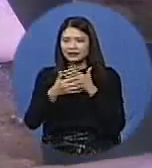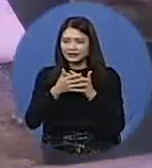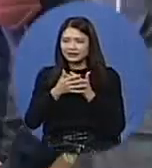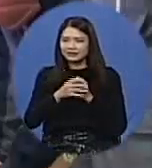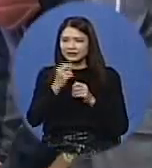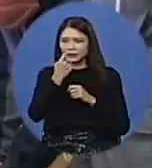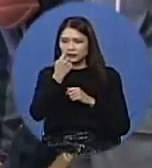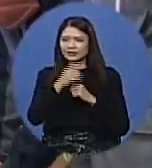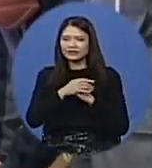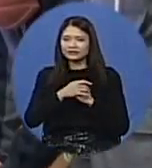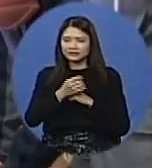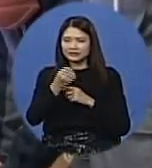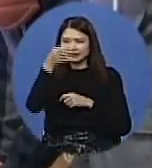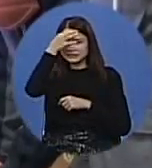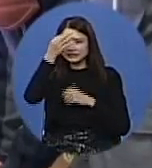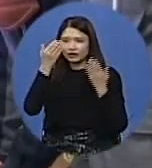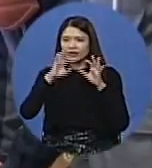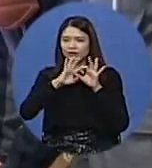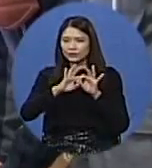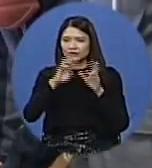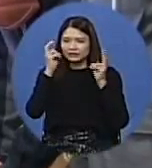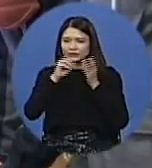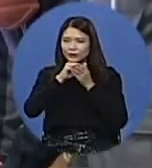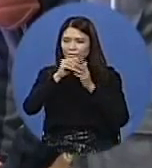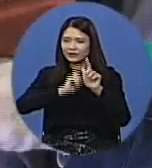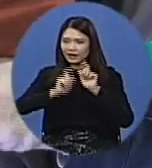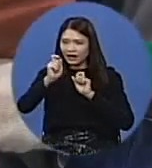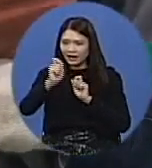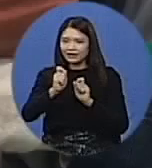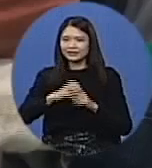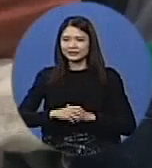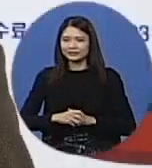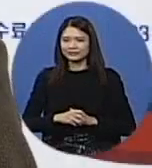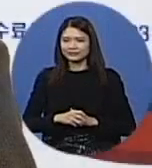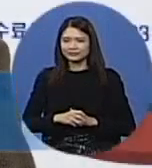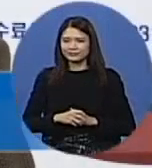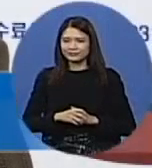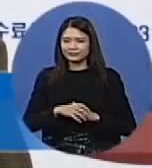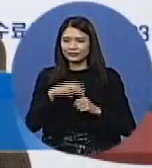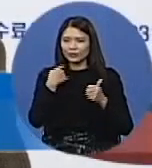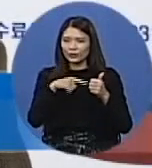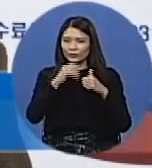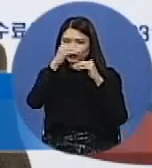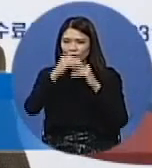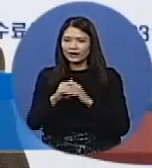예비 기술인들이 기술학교를 통해 취업문에 한 발짝 다가서고 있습니다. 교육 과정도